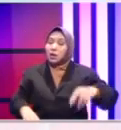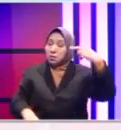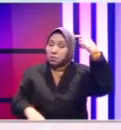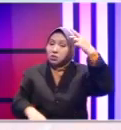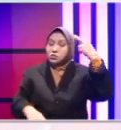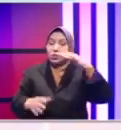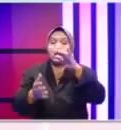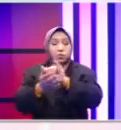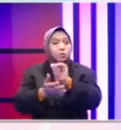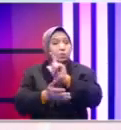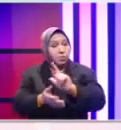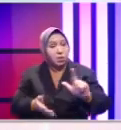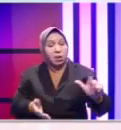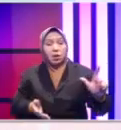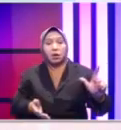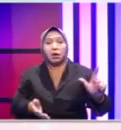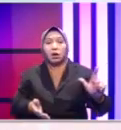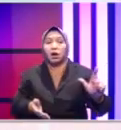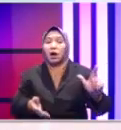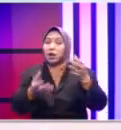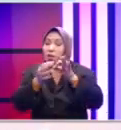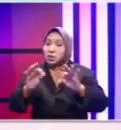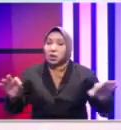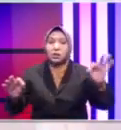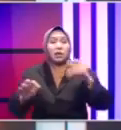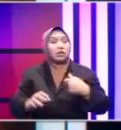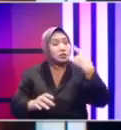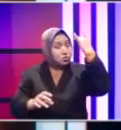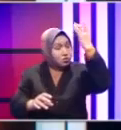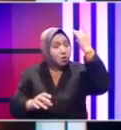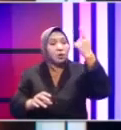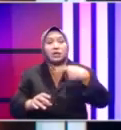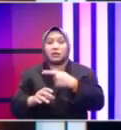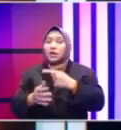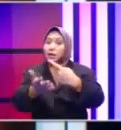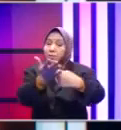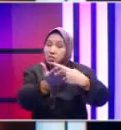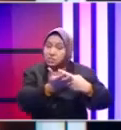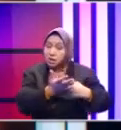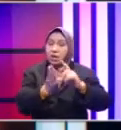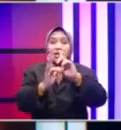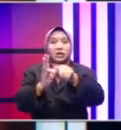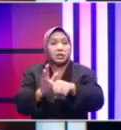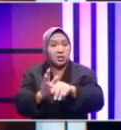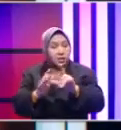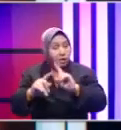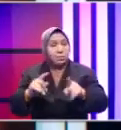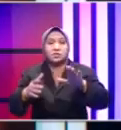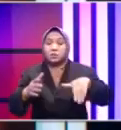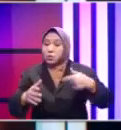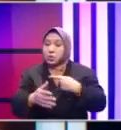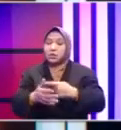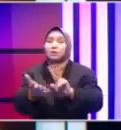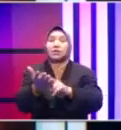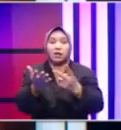itulah dia itulah dia ayat yang mana insya Allah kita akan bincangkan sebentar lagi tetapi sebelum kita